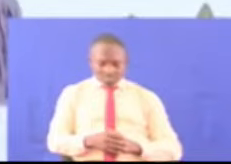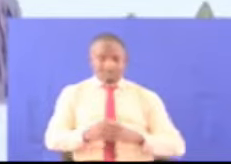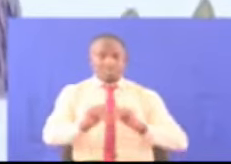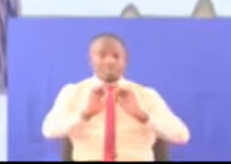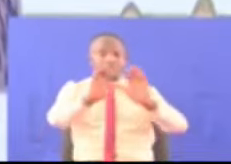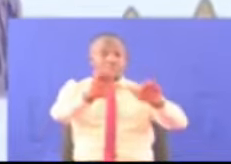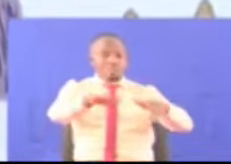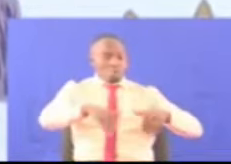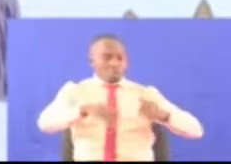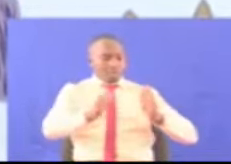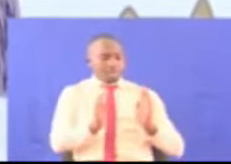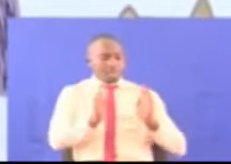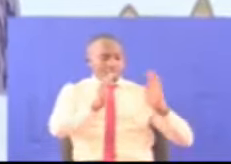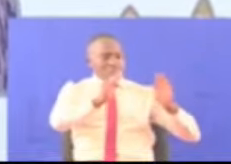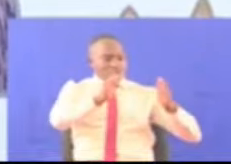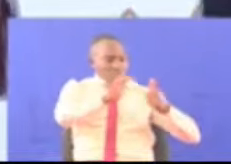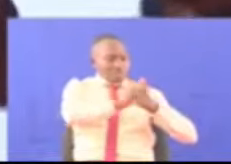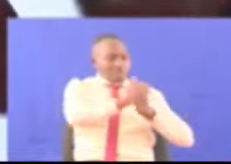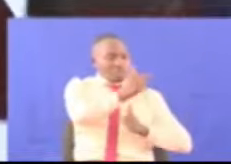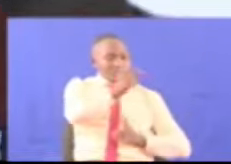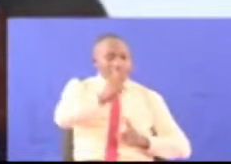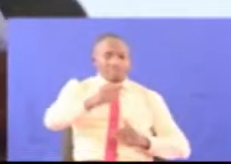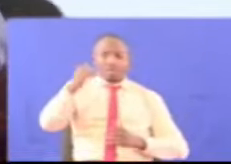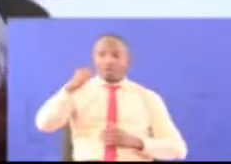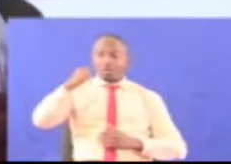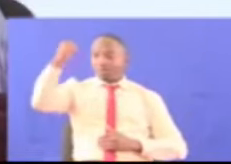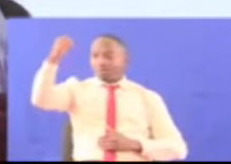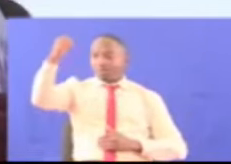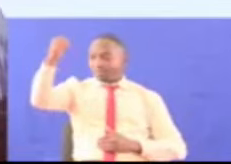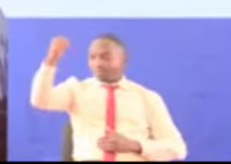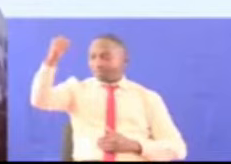la Jamhuri ya Muungano wa Tanzania. Oye!